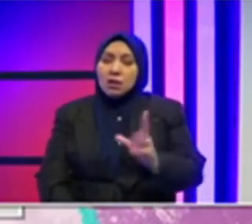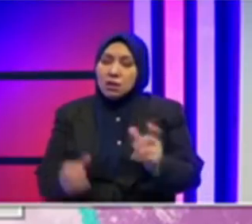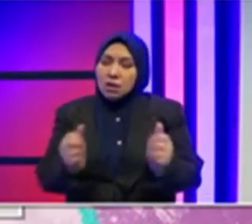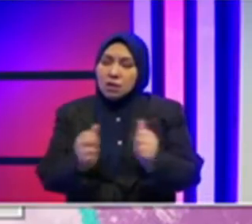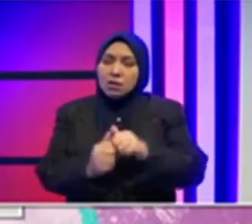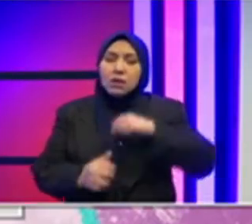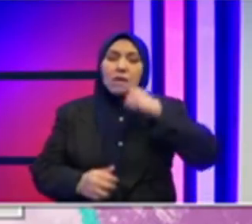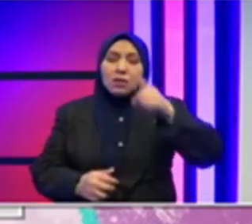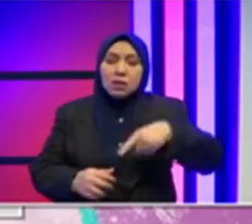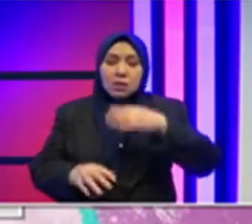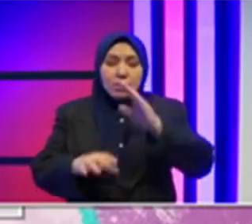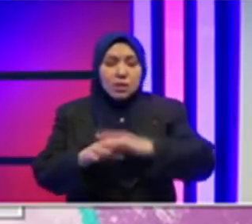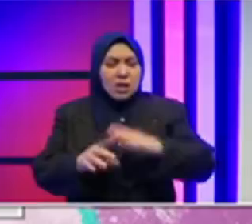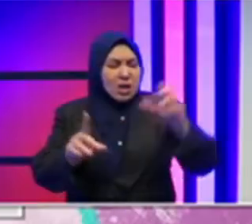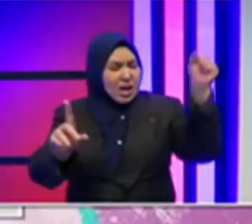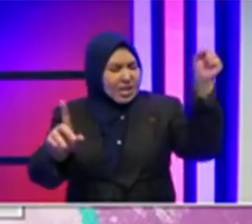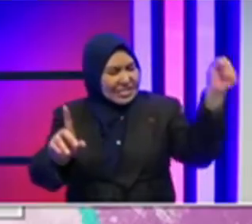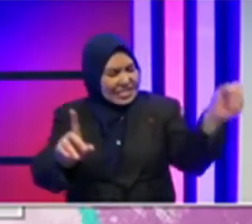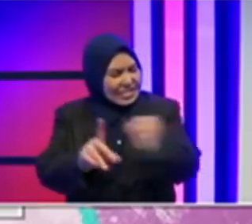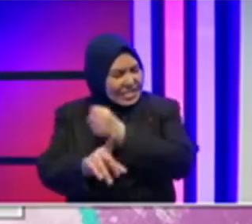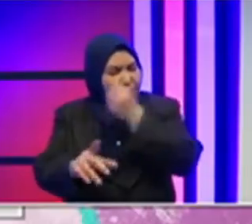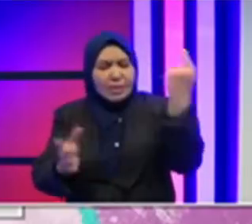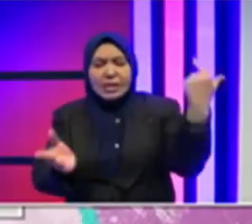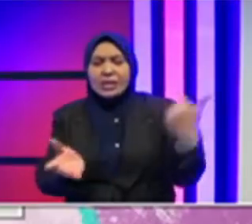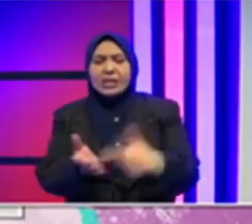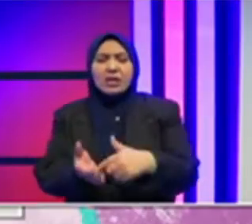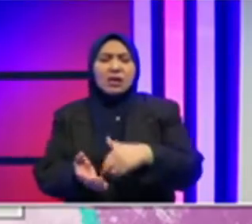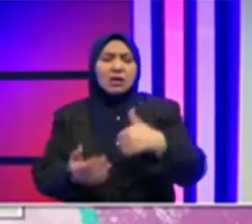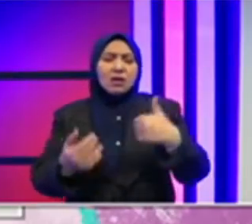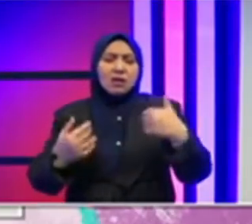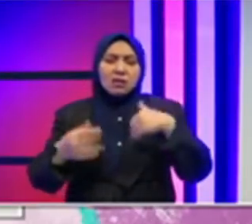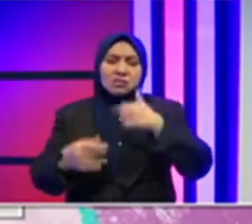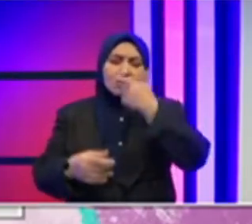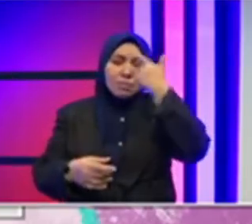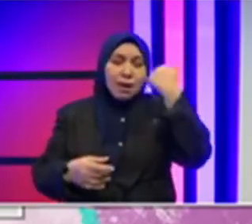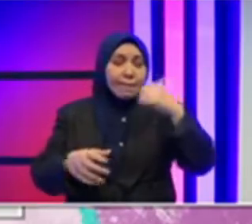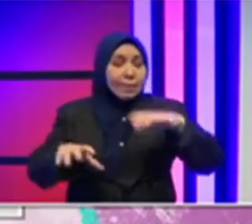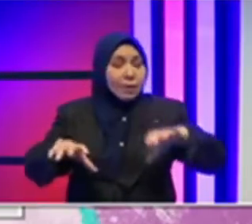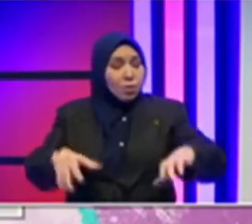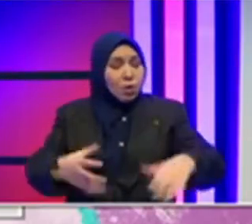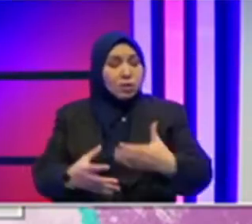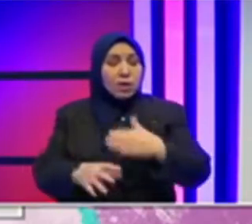ذلك بما قدمت يداك